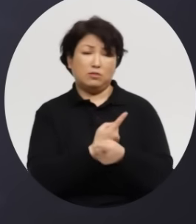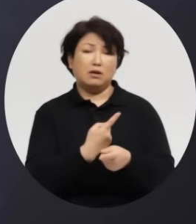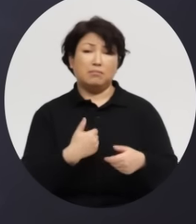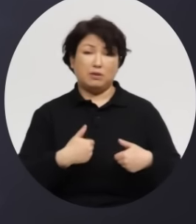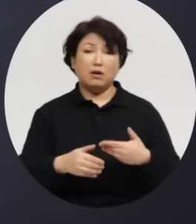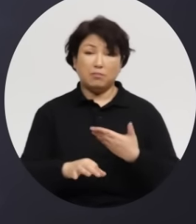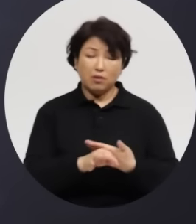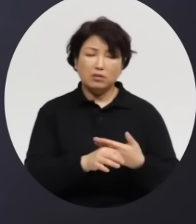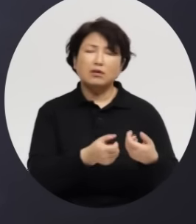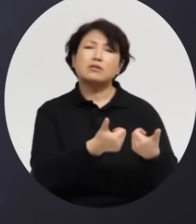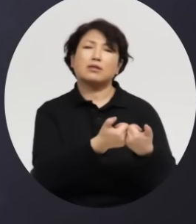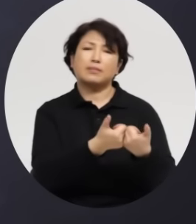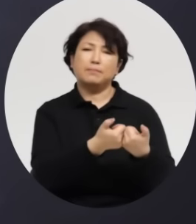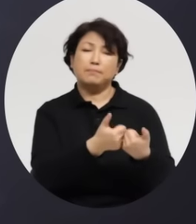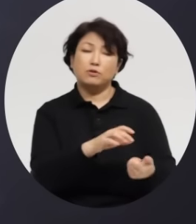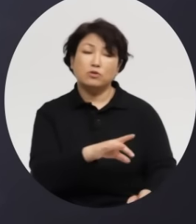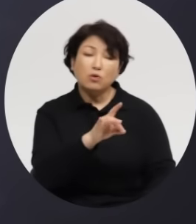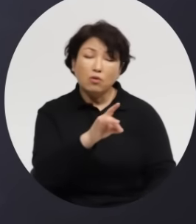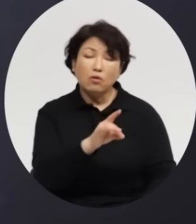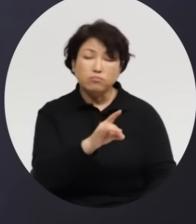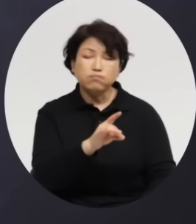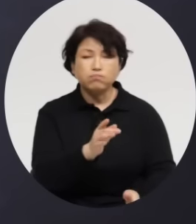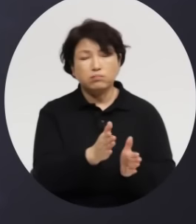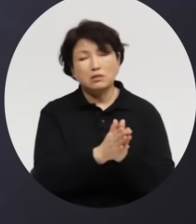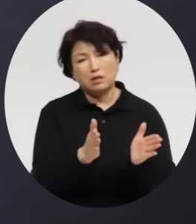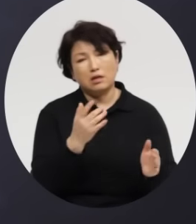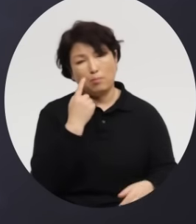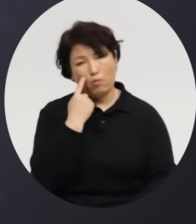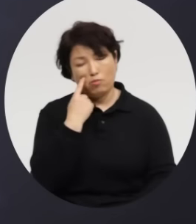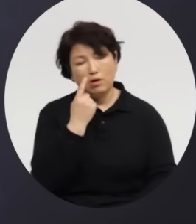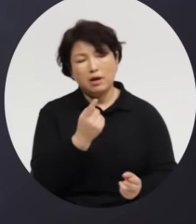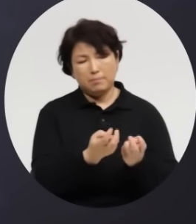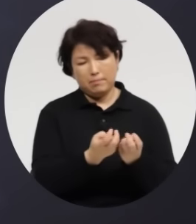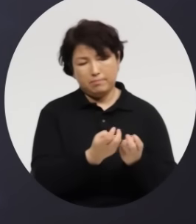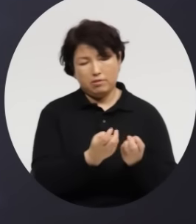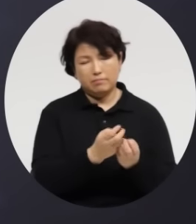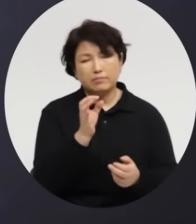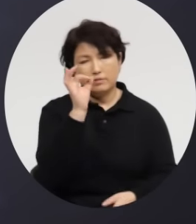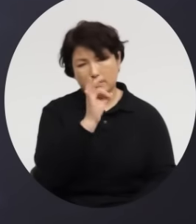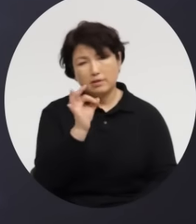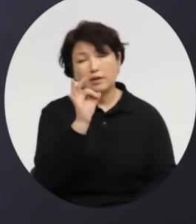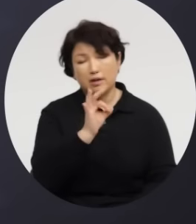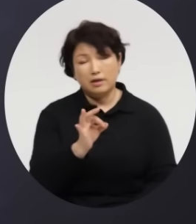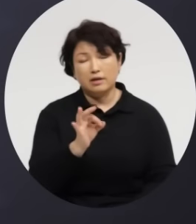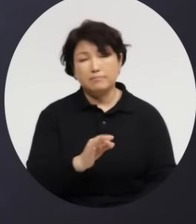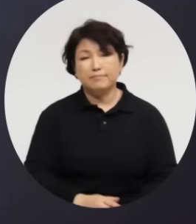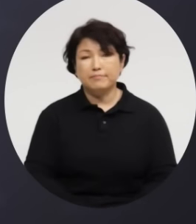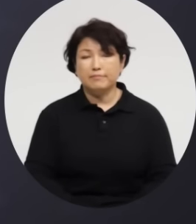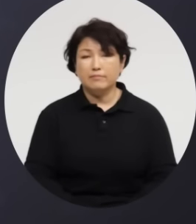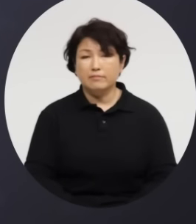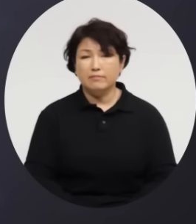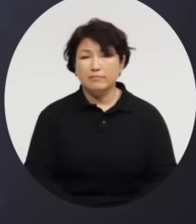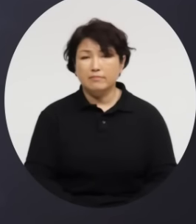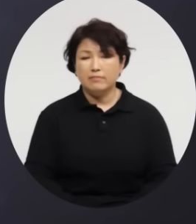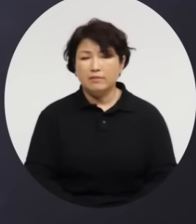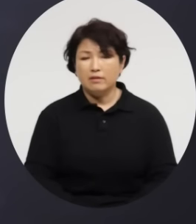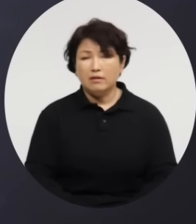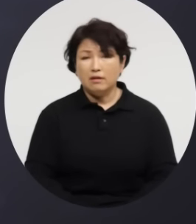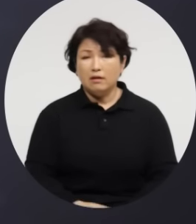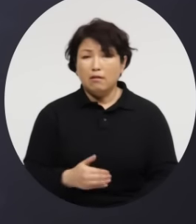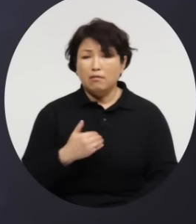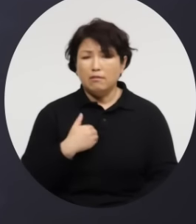어때요? 의사하고 상담을 해서 치료를 받으면 돼요. 이게 어떤 사로잡힘이